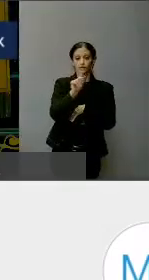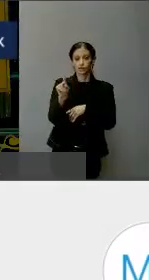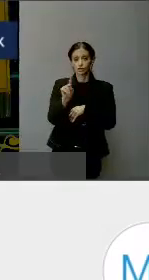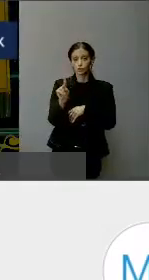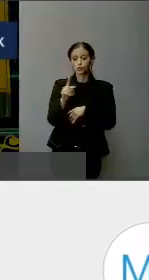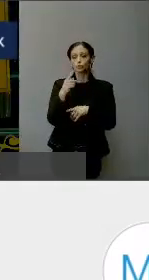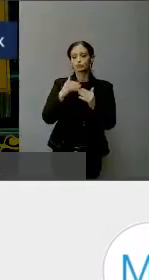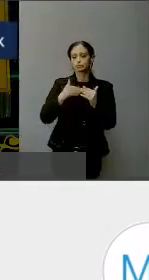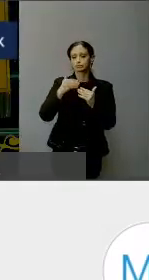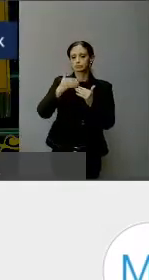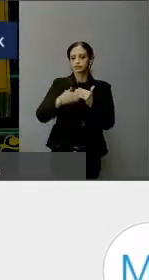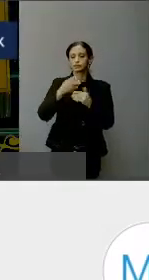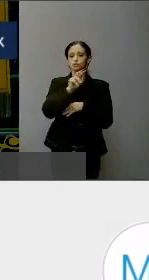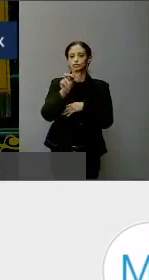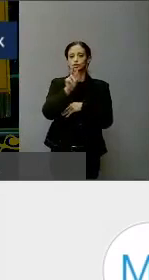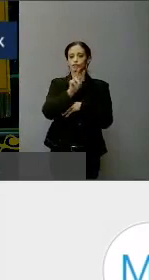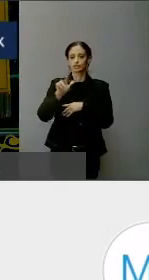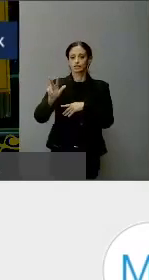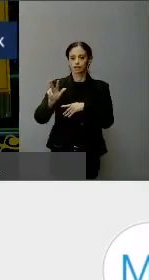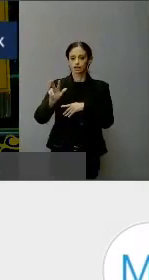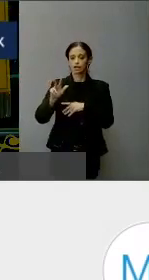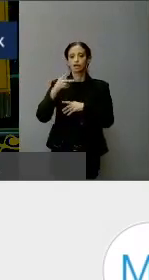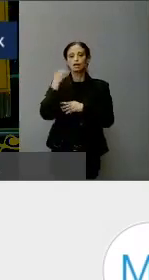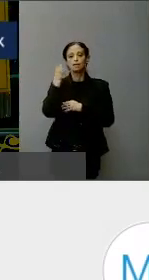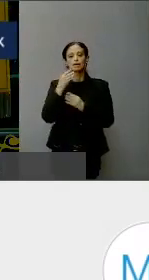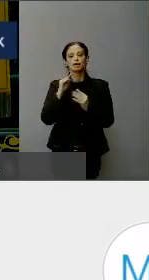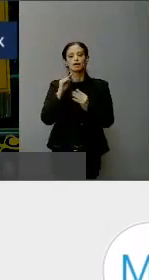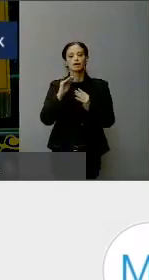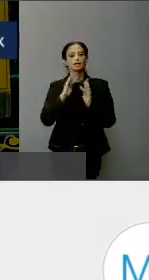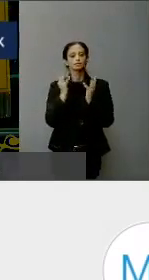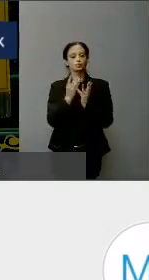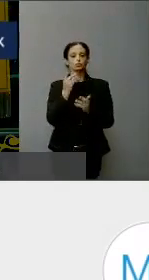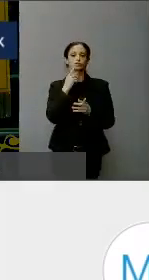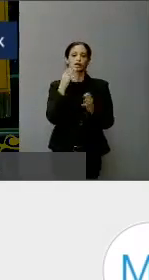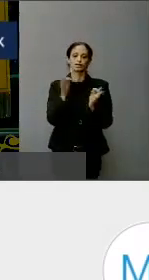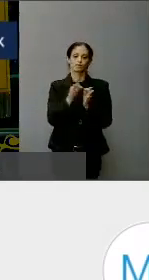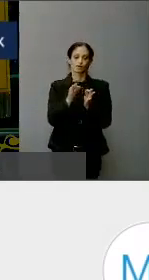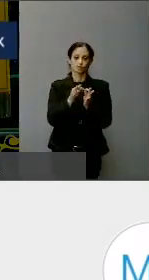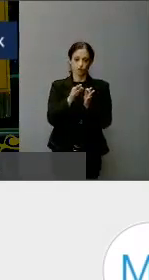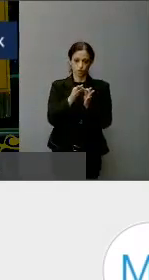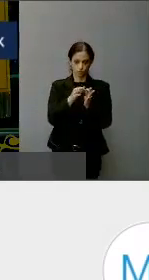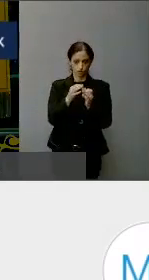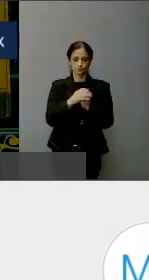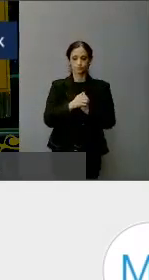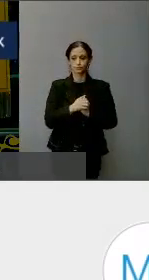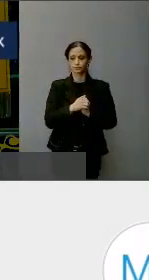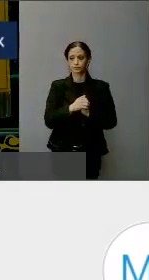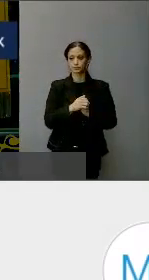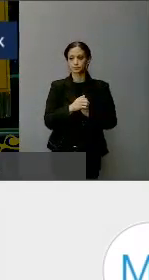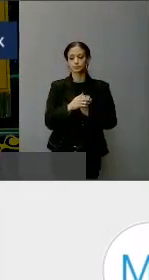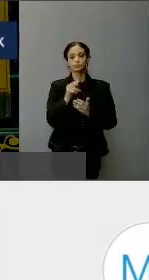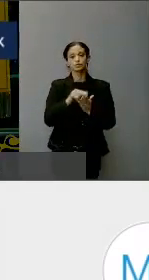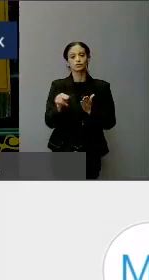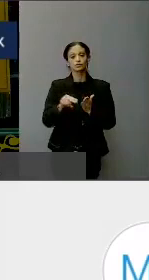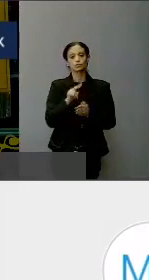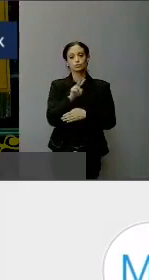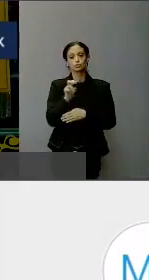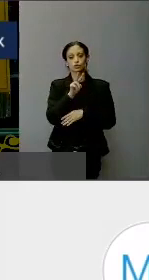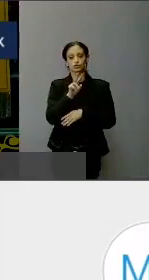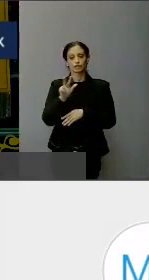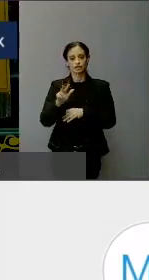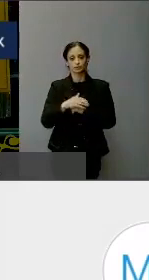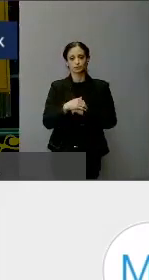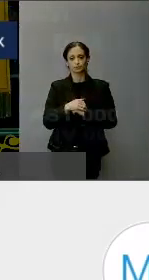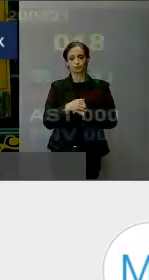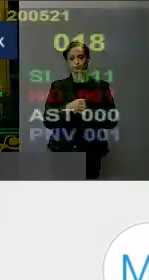con 223 il parere della giunta è favorevole su 223 pronta a 223